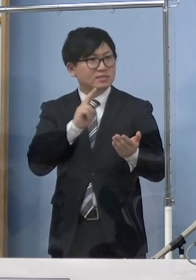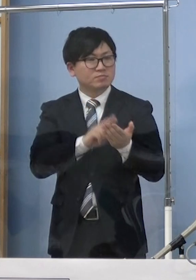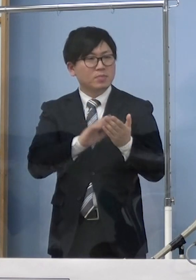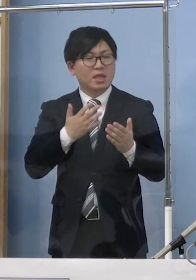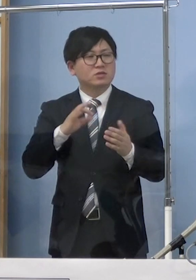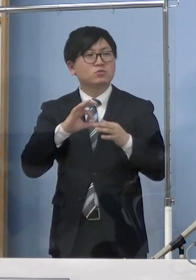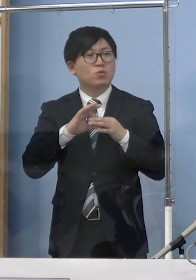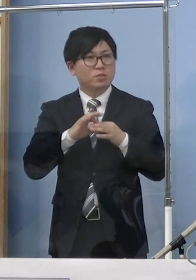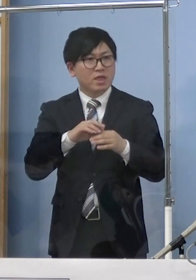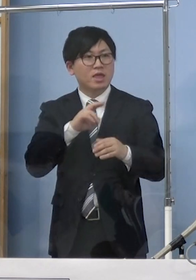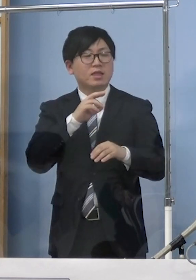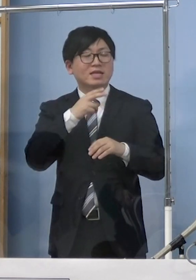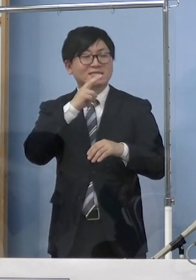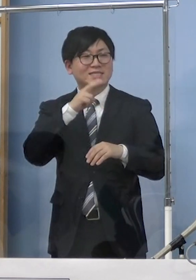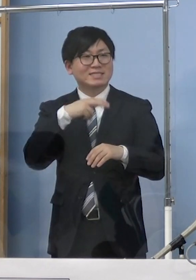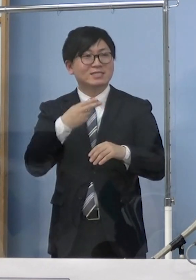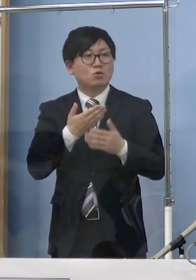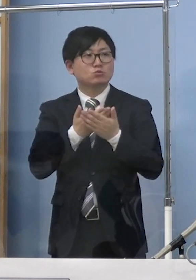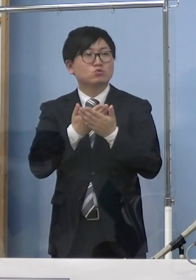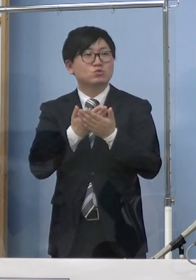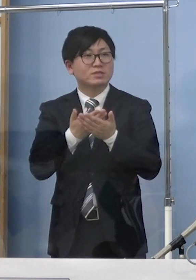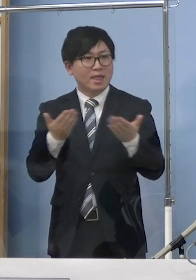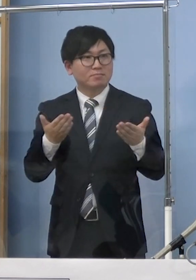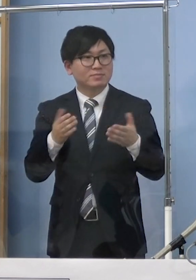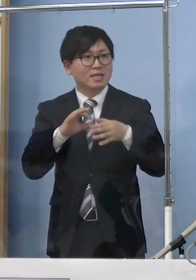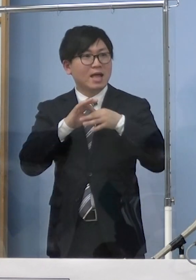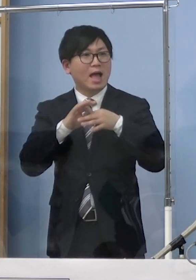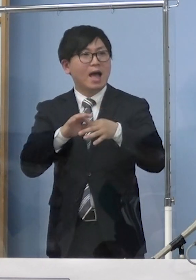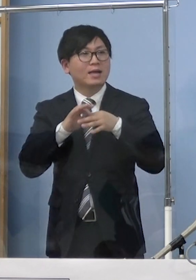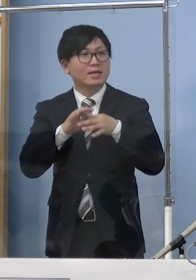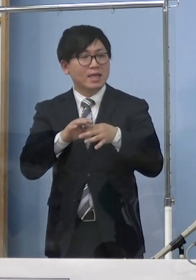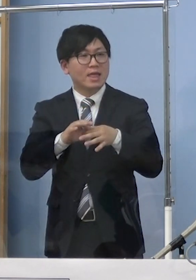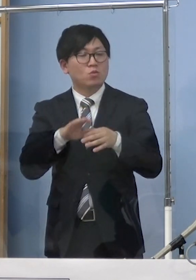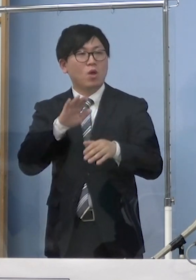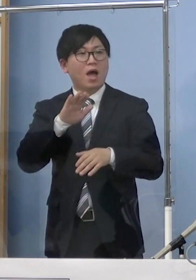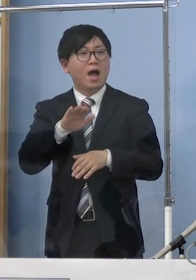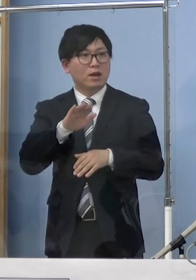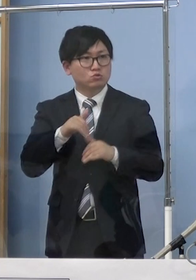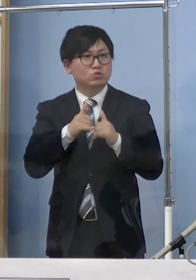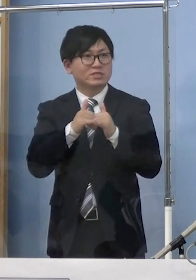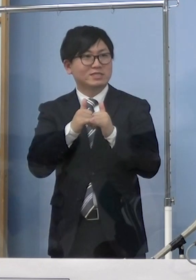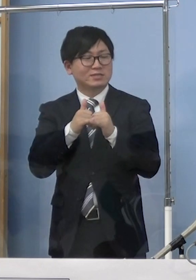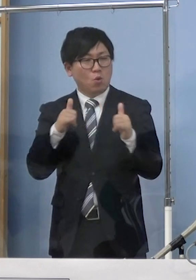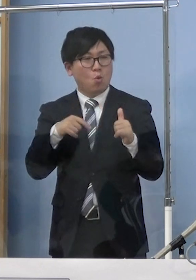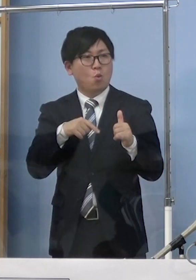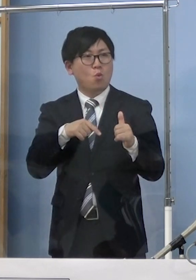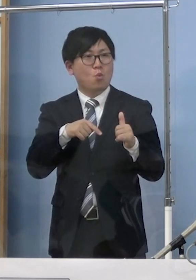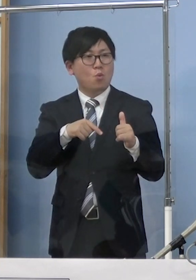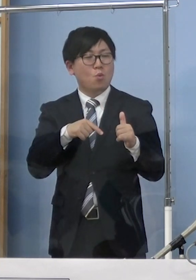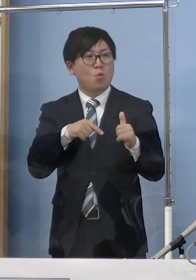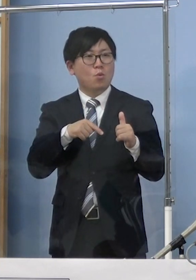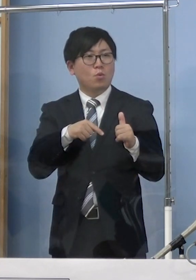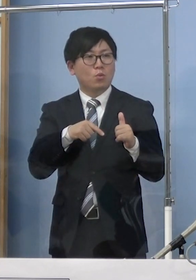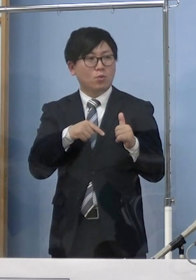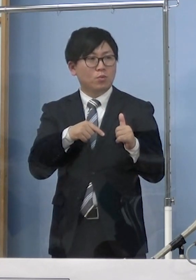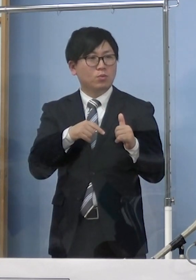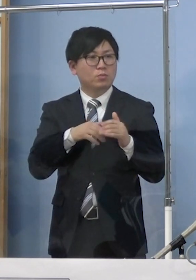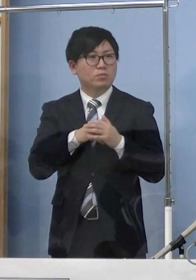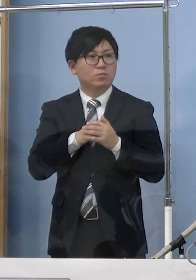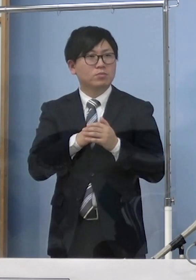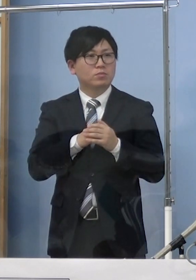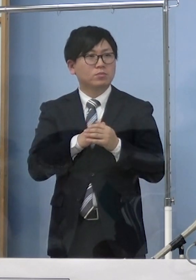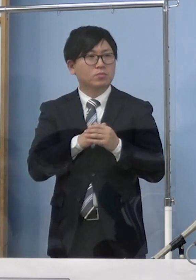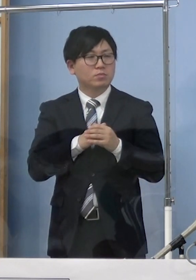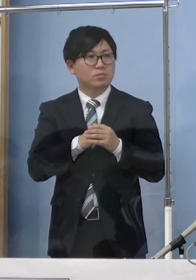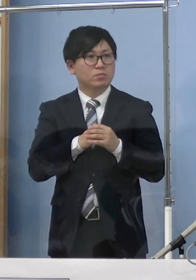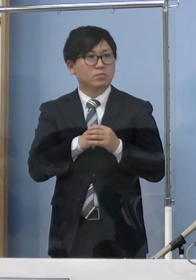る、飲食店を経営されていたり従業員の方、もしくは明らかにそのこちらは因果